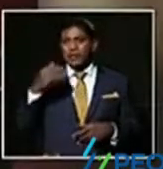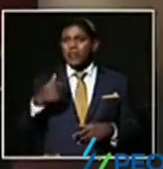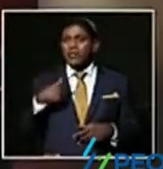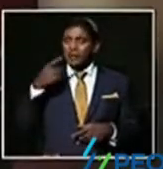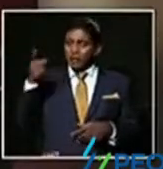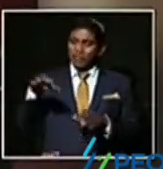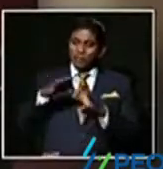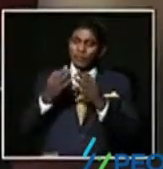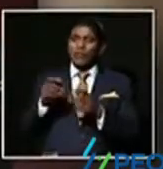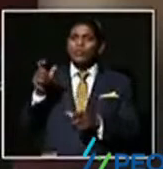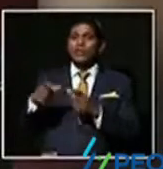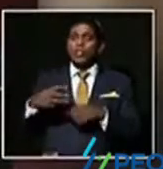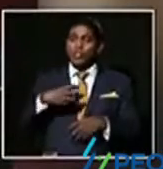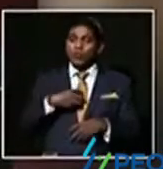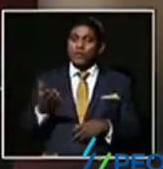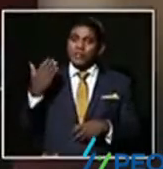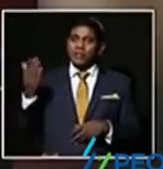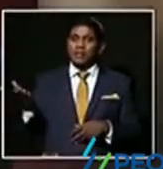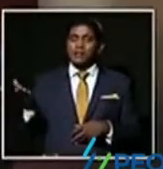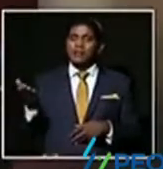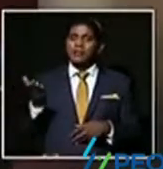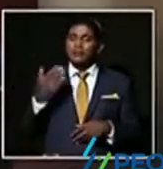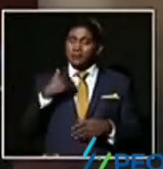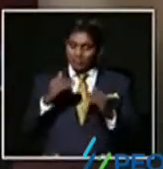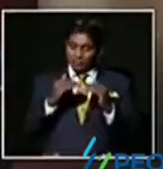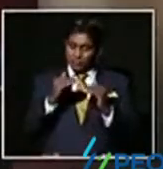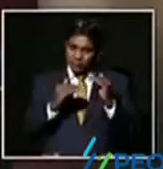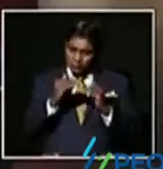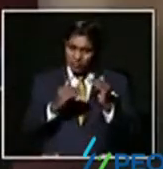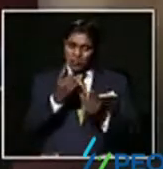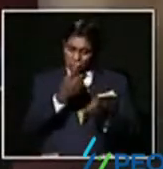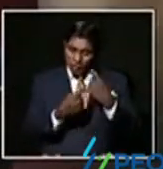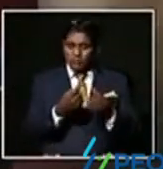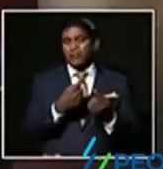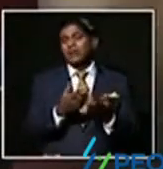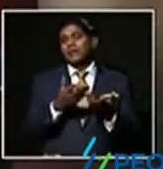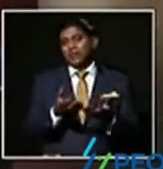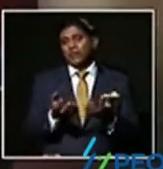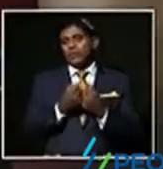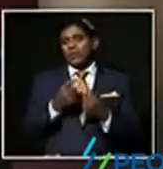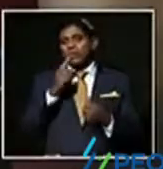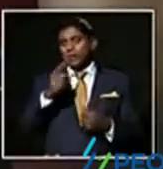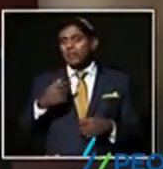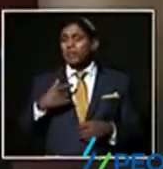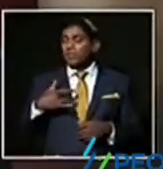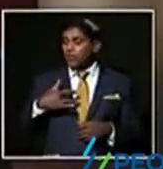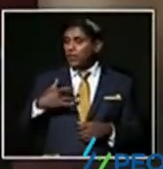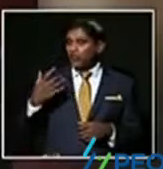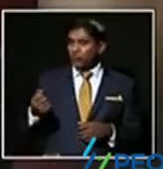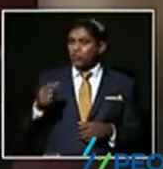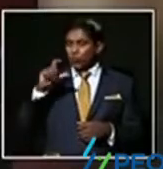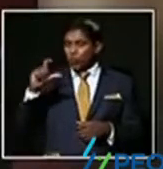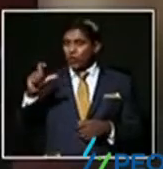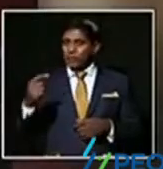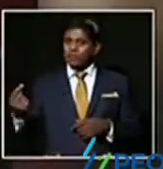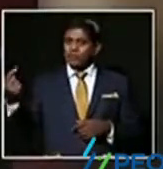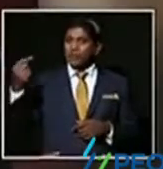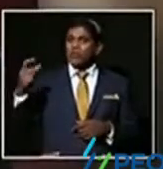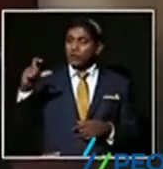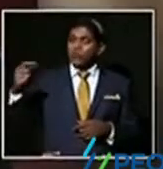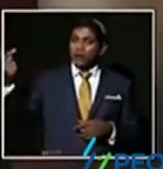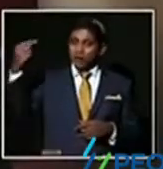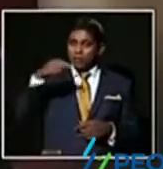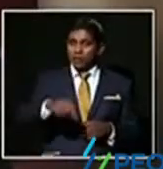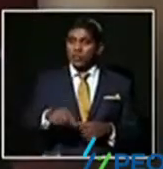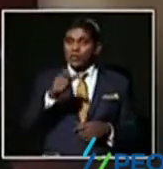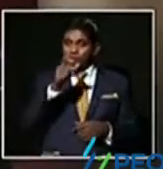ඒගොල්ලොන්ට ඒ නිසා ඒක ගැන අපක්ෂපාතී පරීක්ෂණයක් පවත්වන්න මොකද යම් හැඟීමක් තියෙනවා මේ කොළඹ ප්‍රදේශයට ඒ වගේ අය ආවහම ඒ